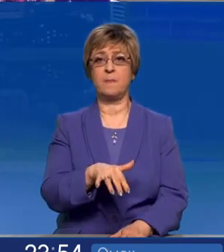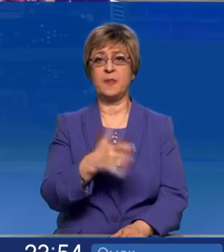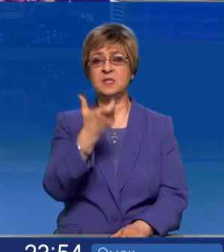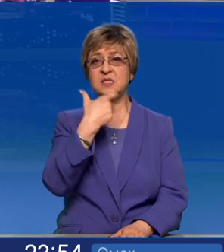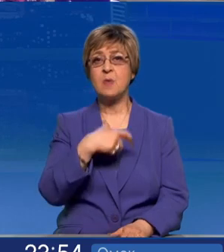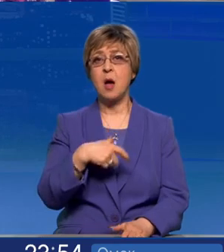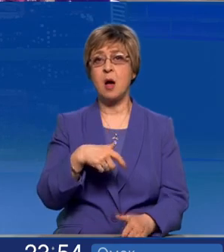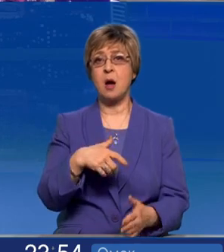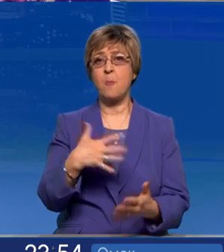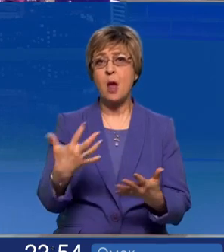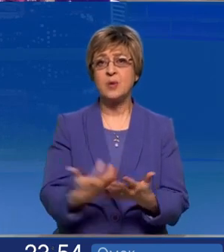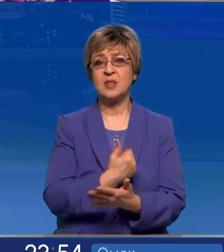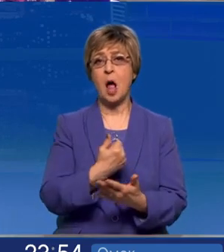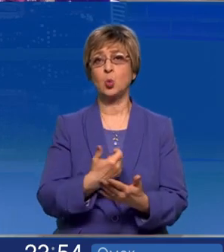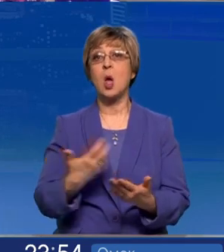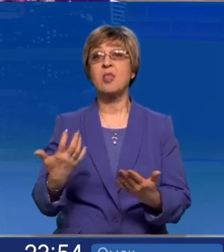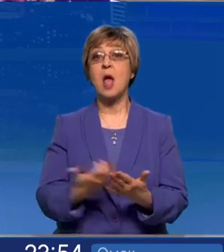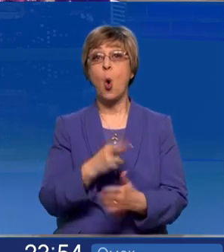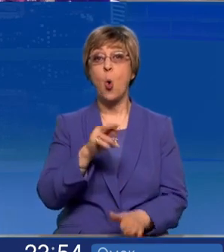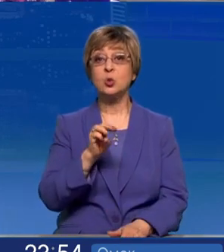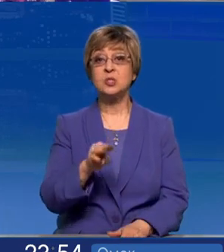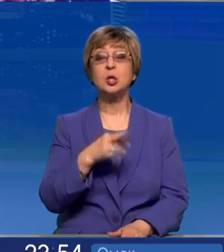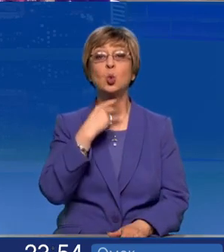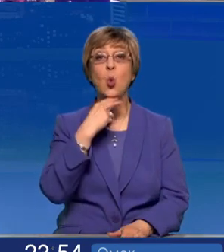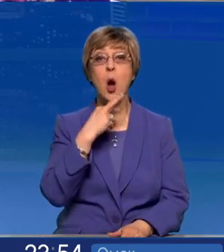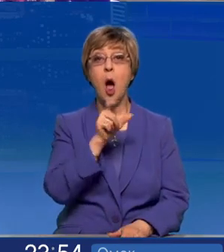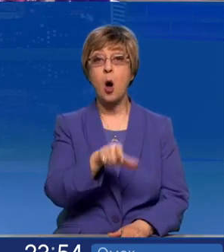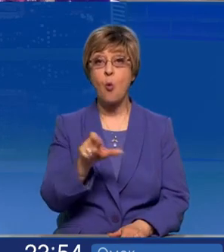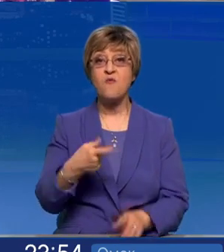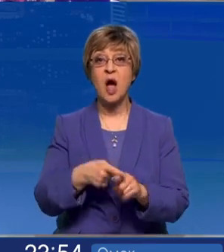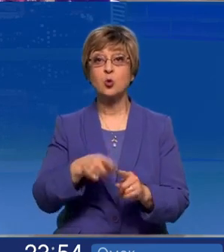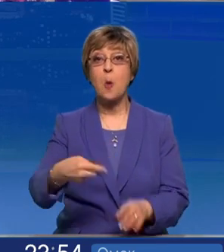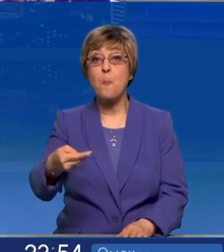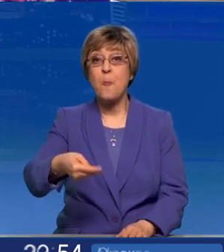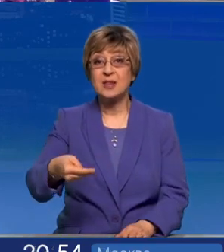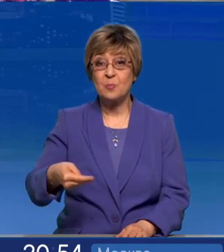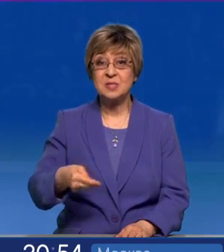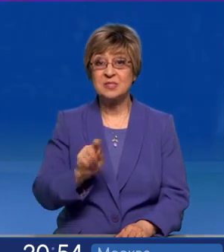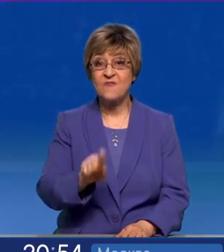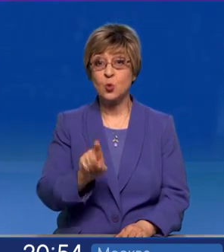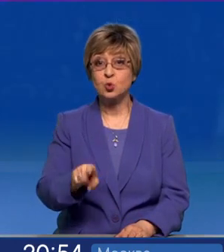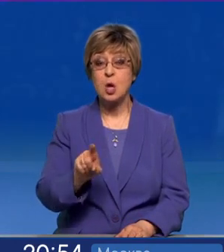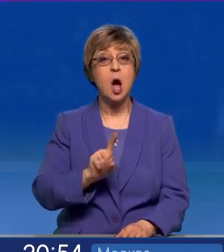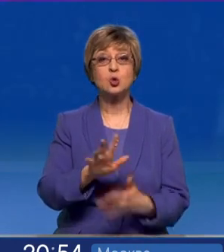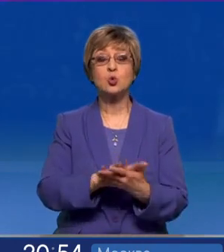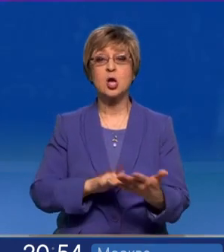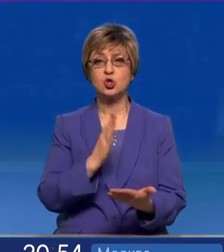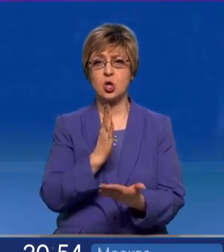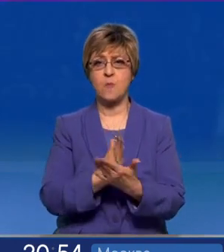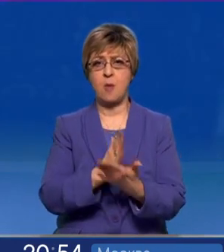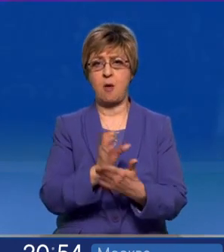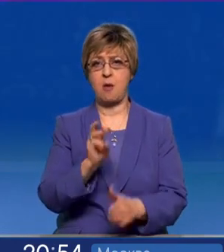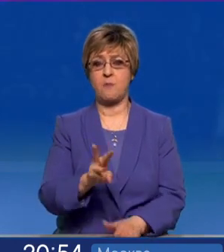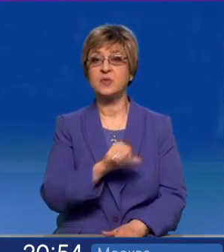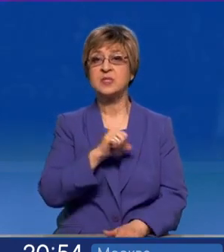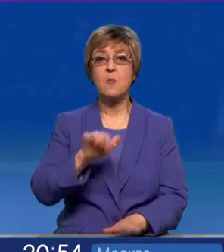да, находят каких-то, извините, дураков, которые на них подписываются, да, и что мы дальше-то имеем? Вот что, понимаете? Самый